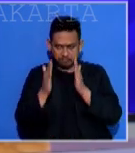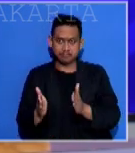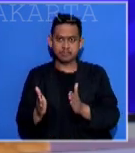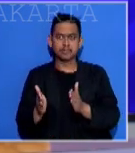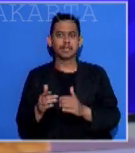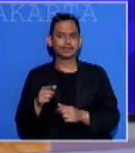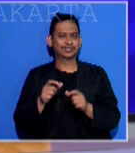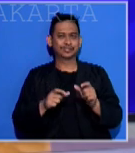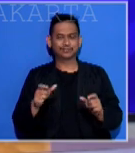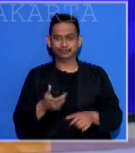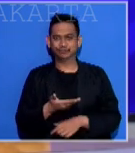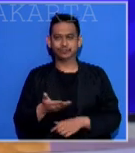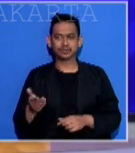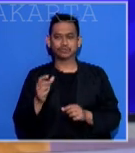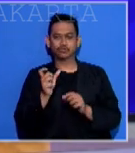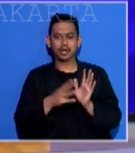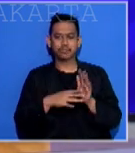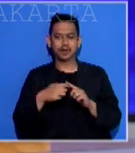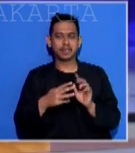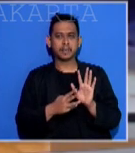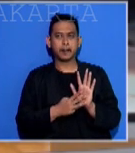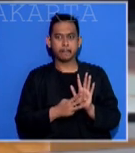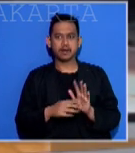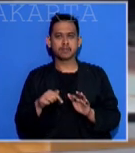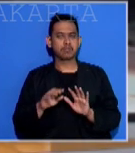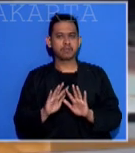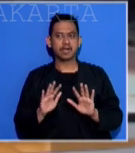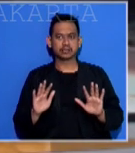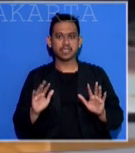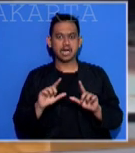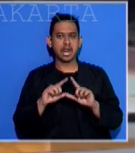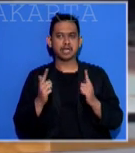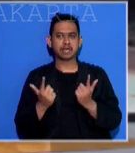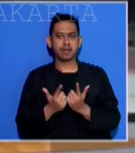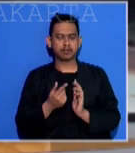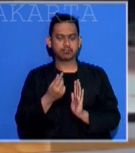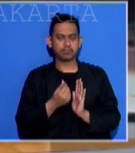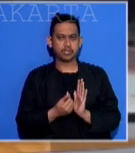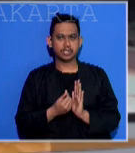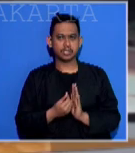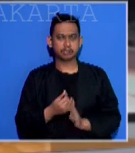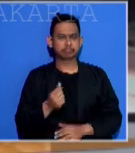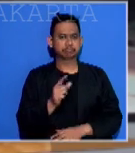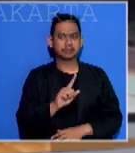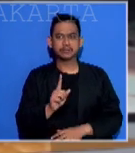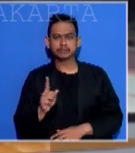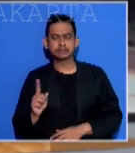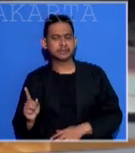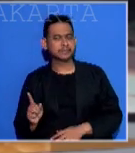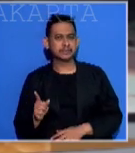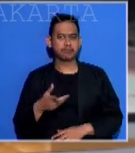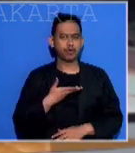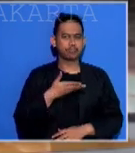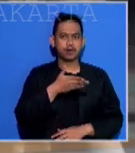dialami para pelaku UMKM. Hal ini saudara karena banyaknya lembaga keuangan dan pemberi pinjaman yang menurut mereka berlaku